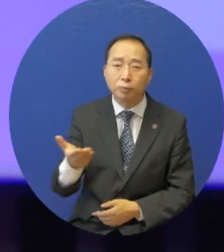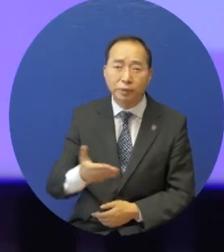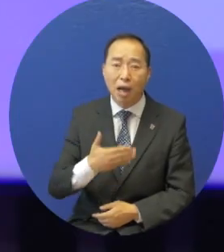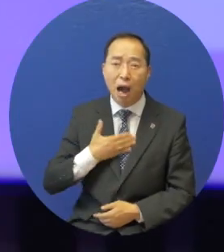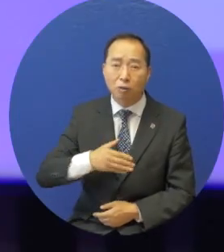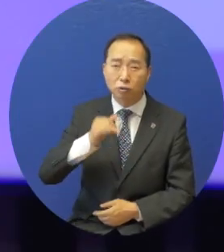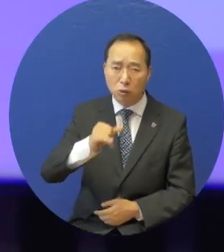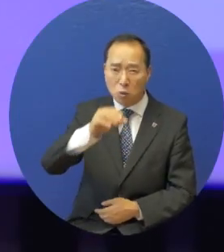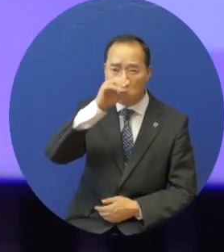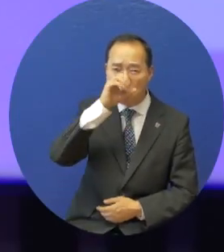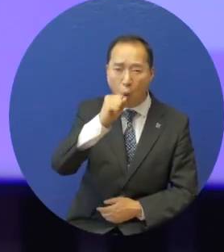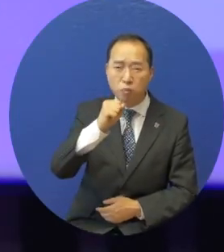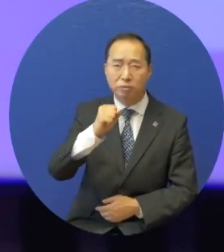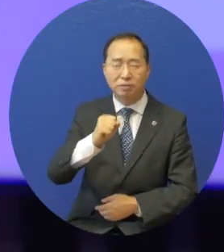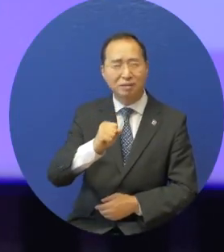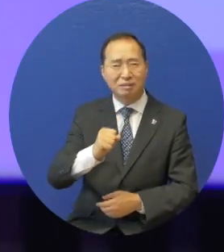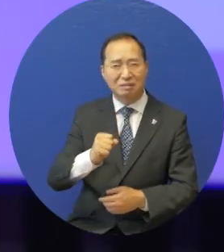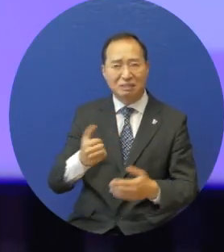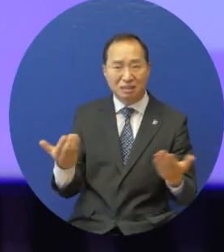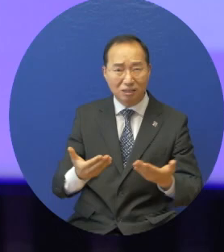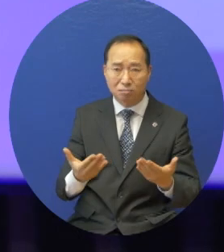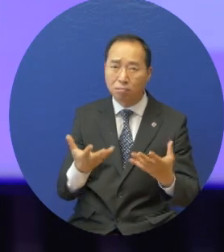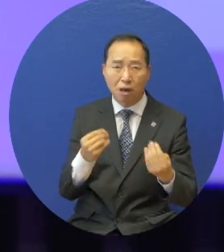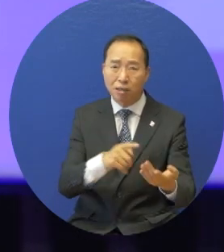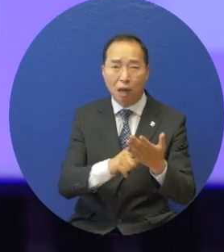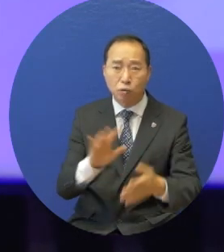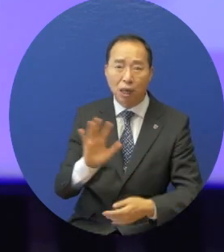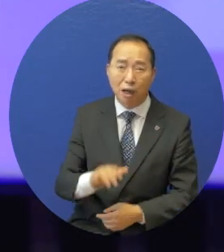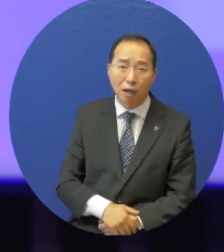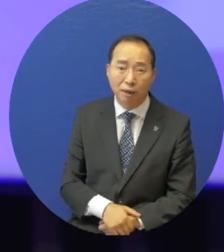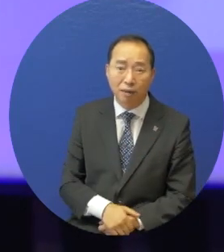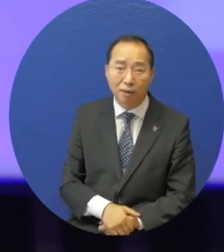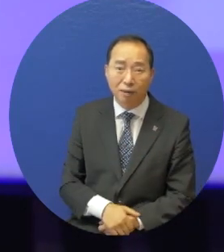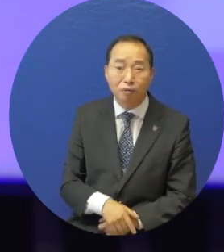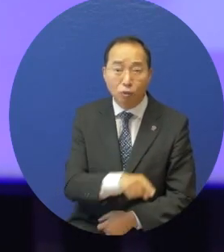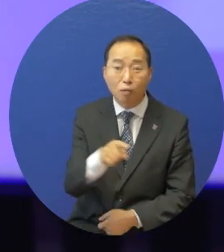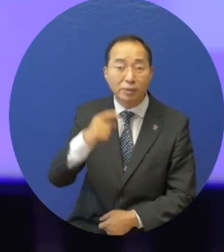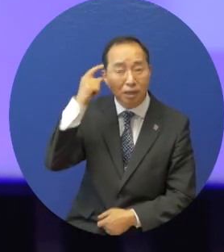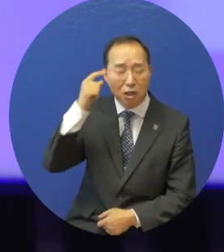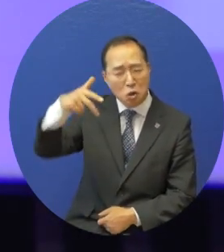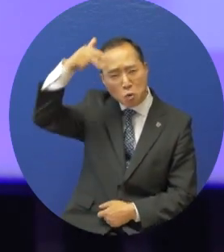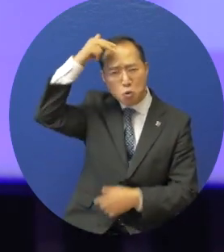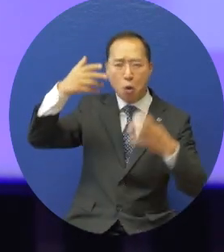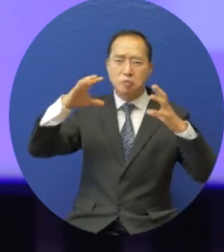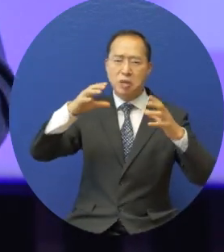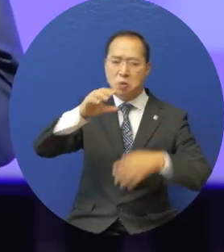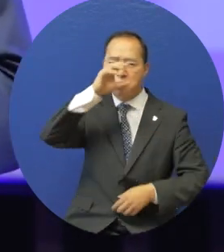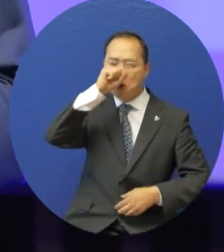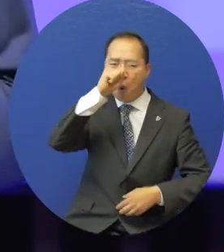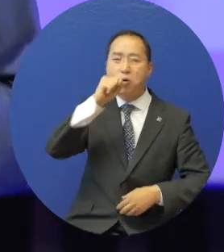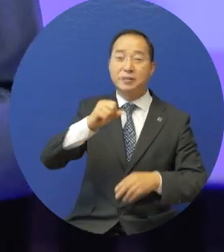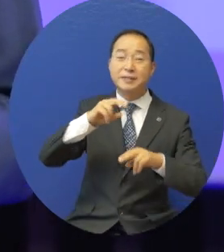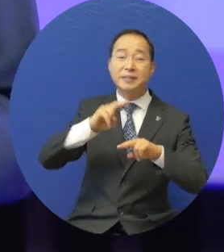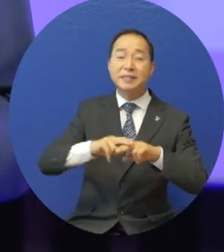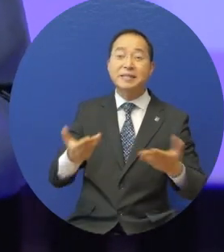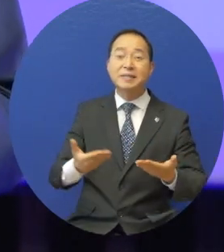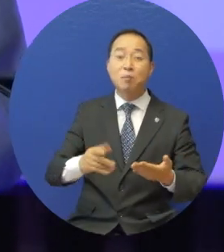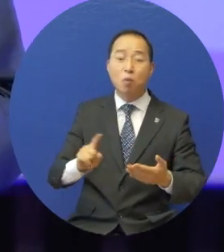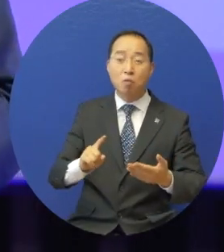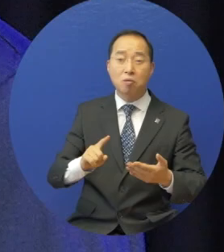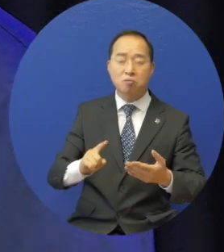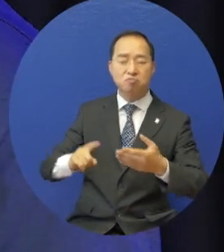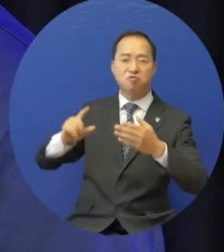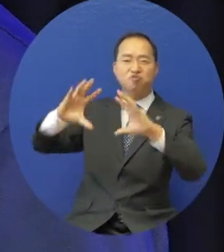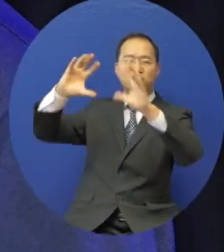그런데 여러분이 알고 있는 굉장히 고급스러운 직업은 별로 나오지 않죠. 그렇잖아요. 여러분들이 생각하는 조선시대 때 굉장히 고급스러운